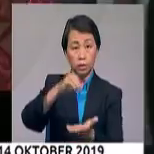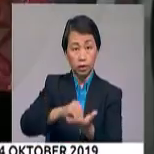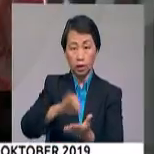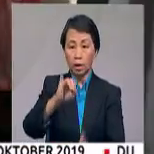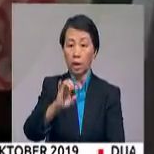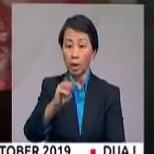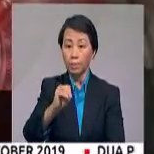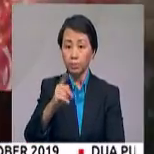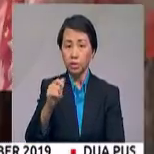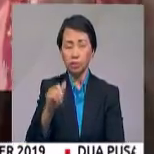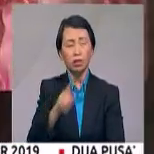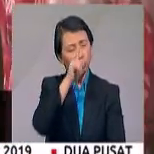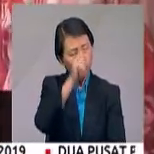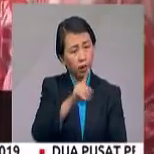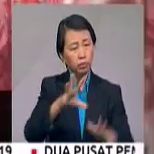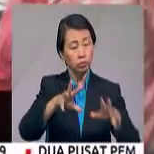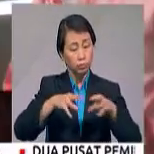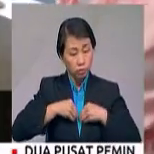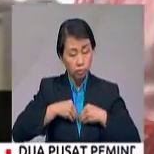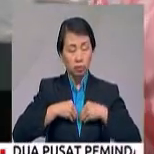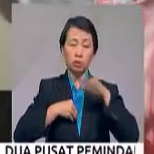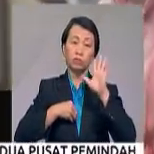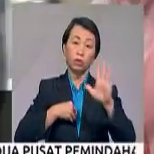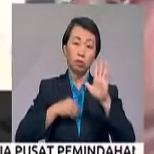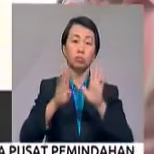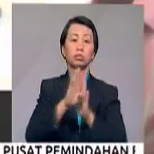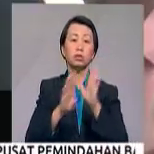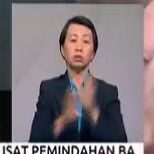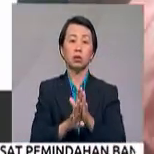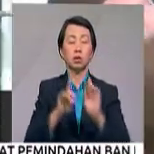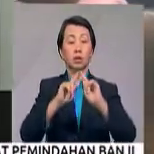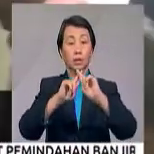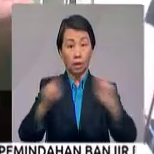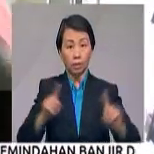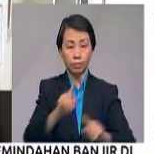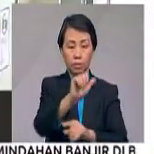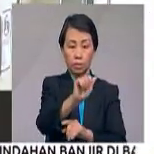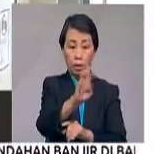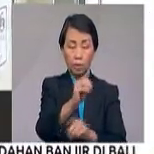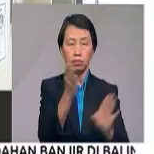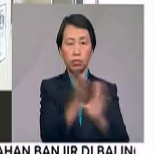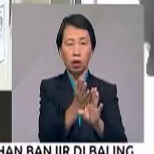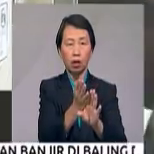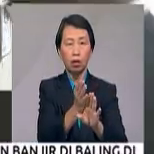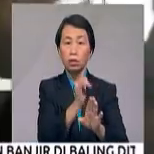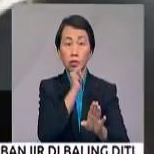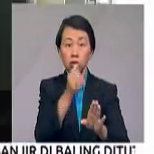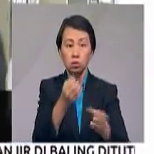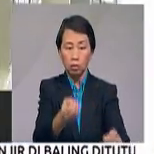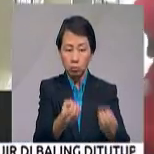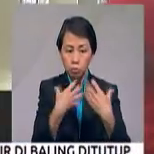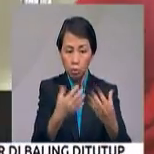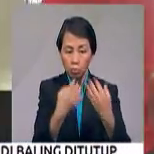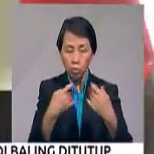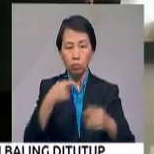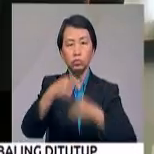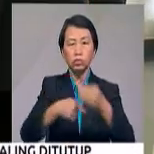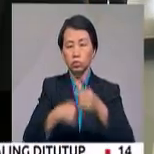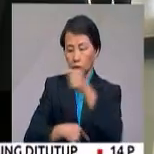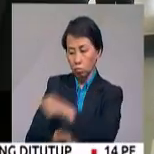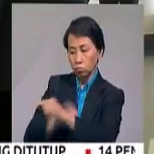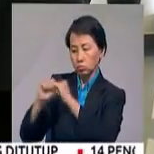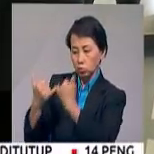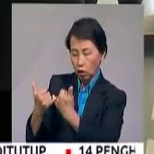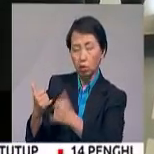mana sepatutnya berjumlah 5 bilion ringgit. Bagaimanapun, pihak M-Bank langsung tidak mendedahkan maklumat mengenai syarikat